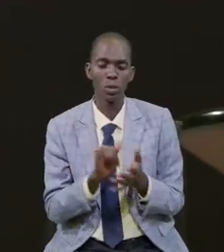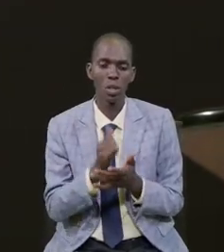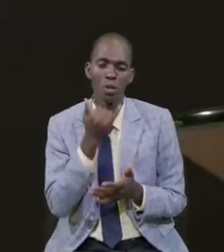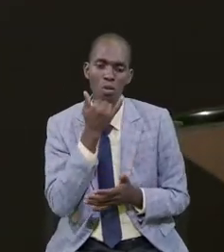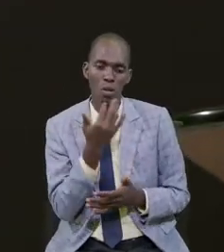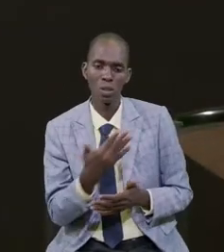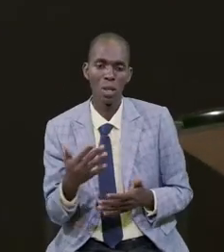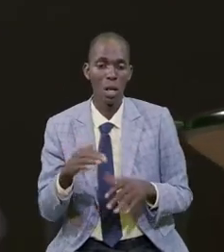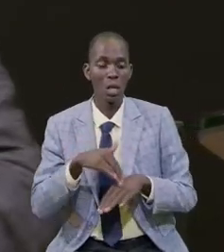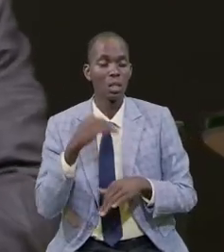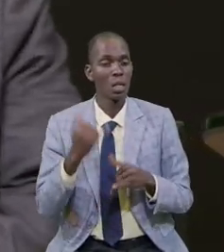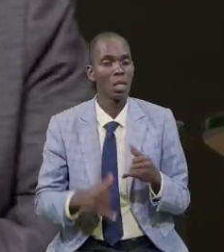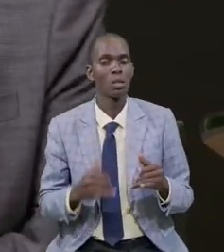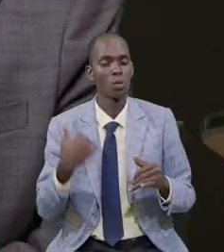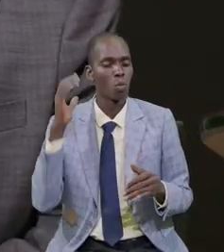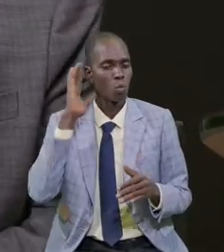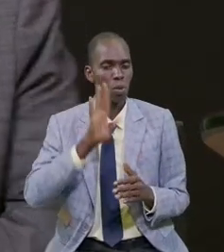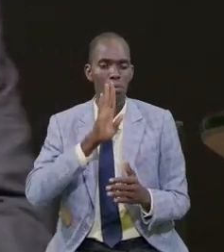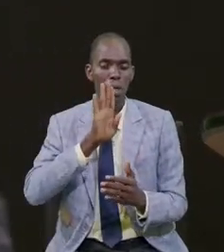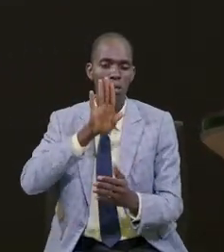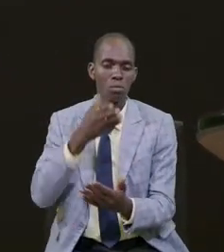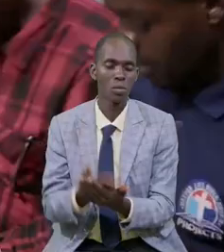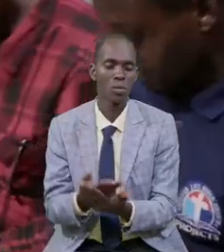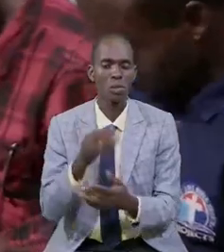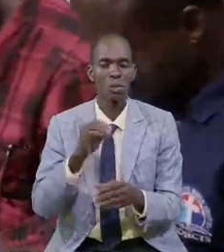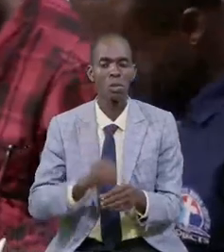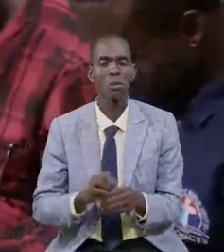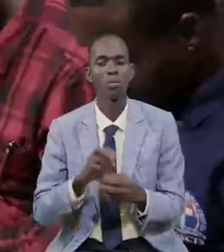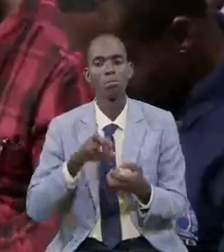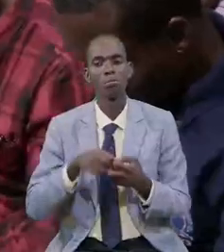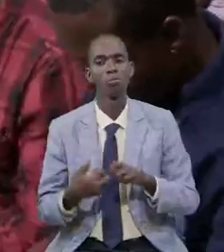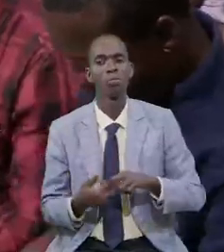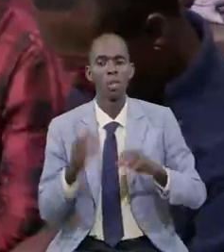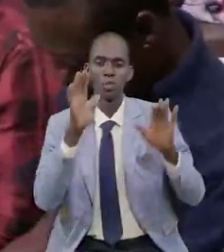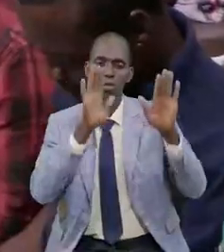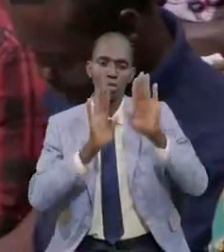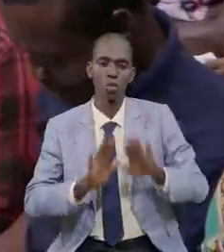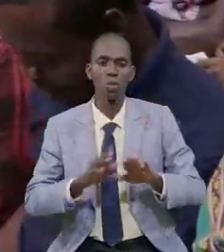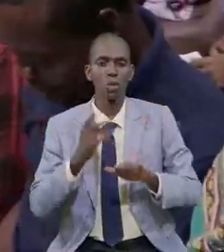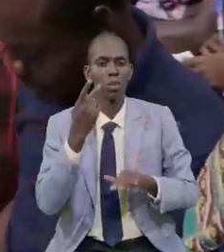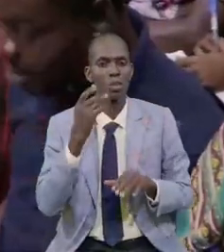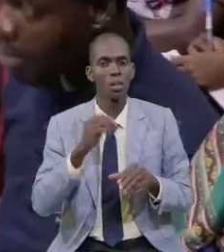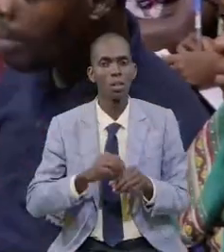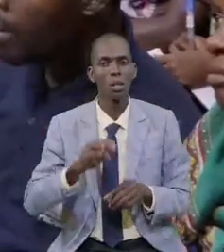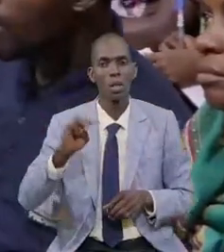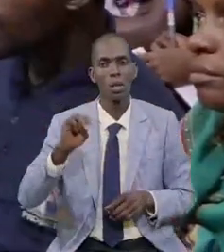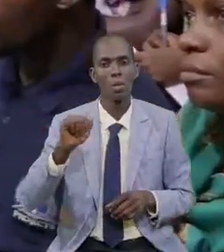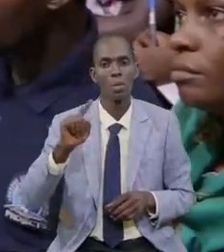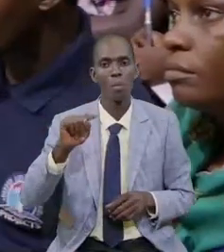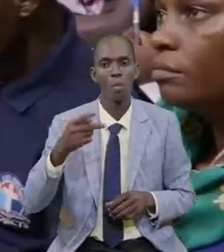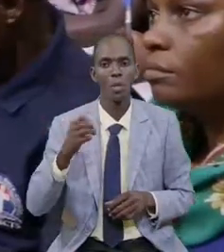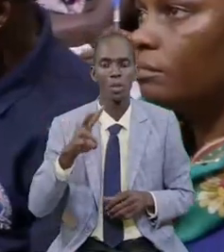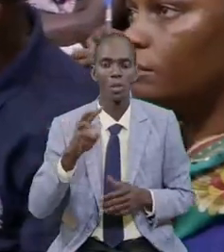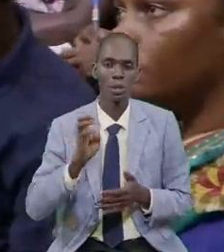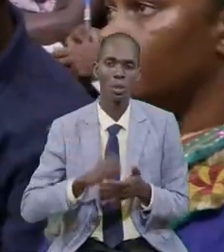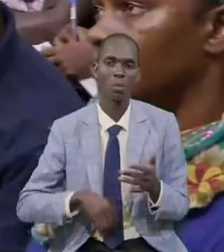qui plonge dans le problème. Nous allons à Matthieu 8, verset